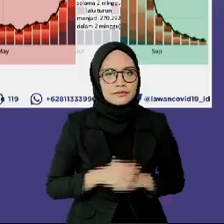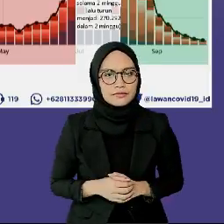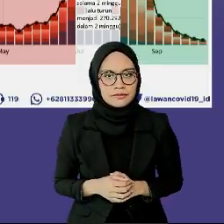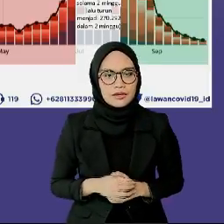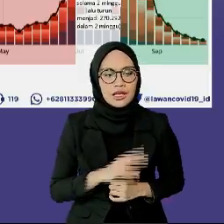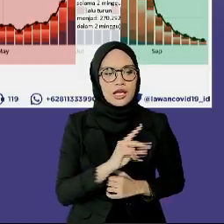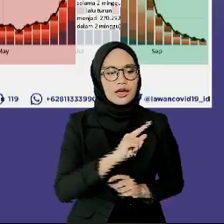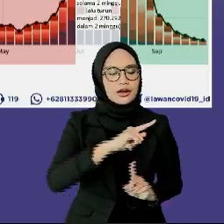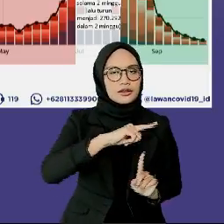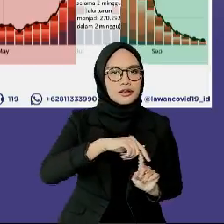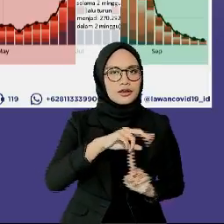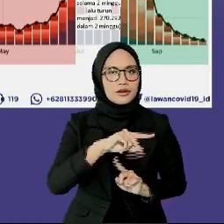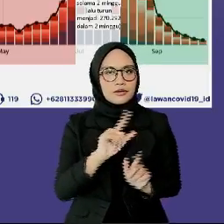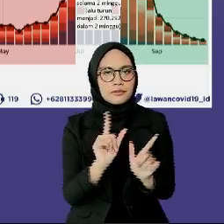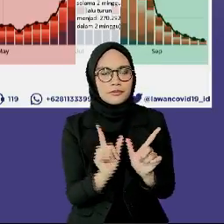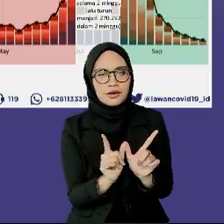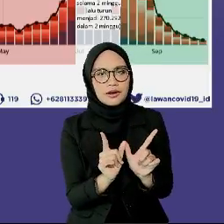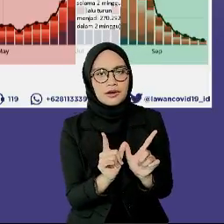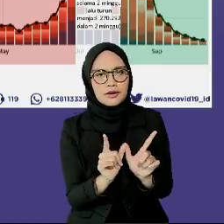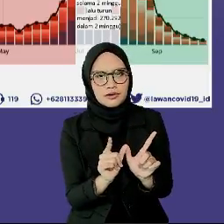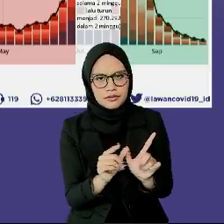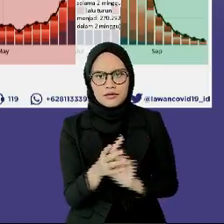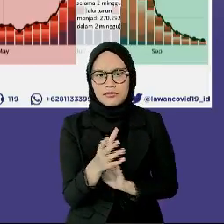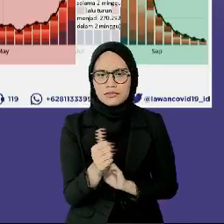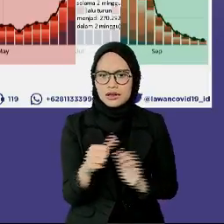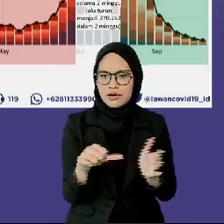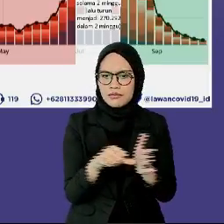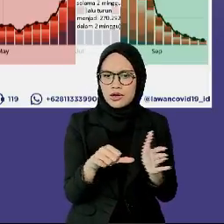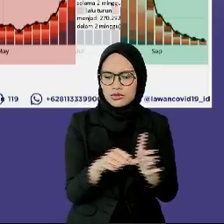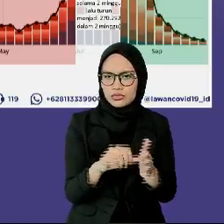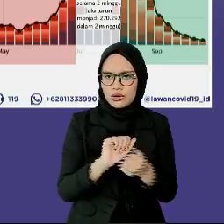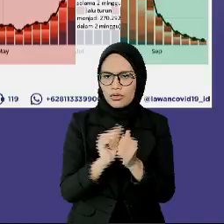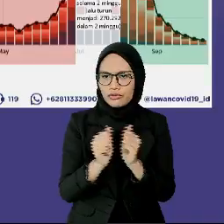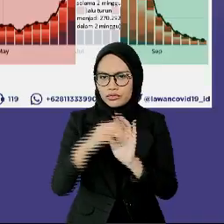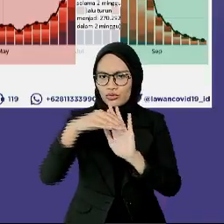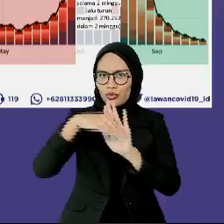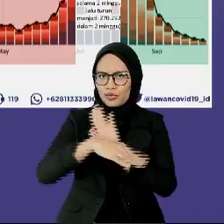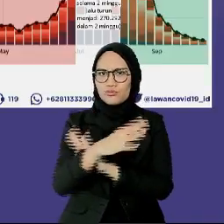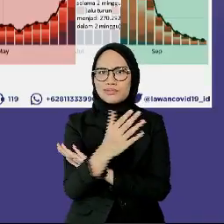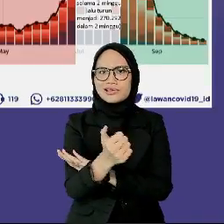tingkat RT RW terbukti mampu menurunkan kasus hingga 134%